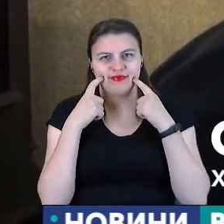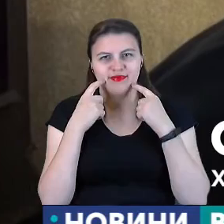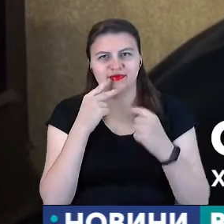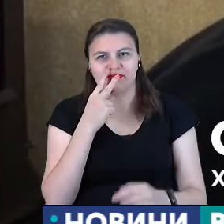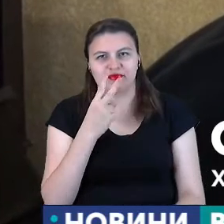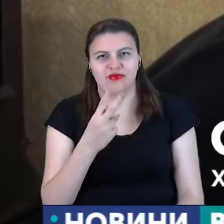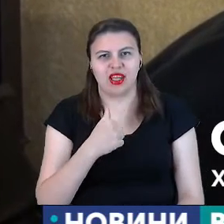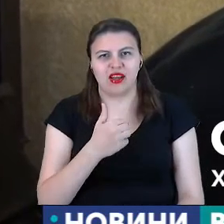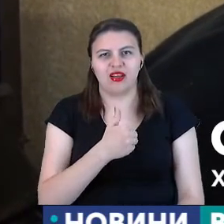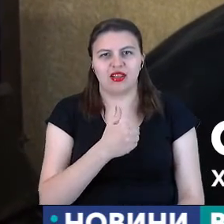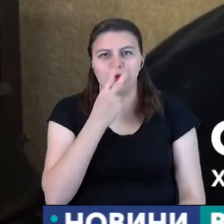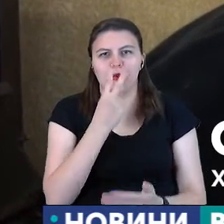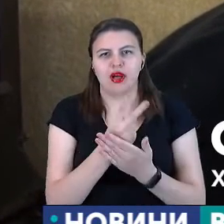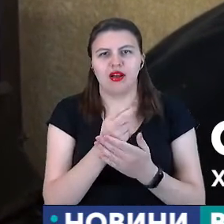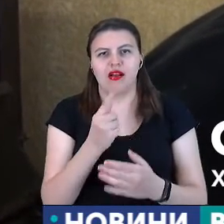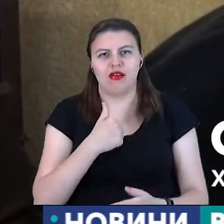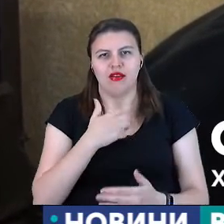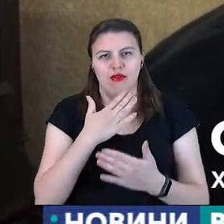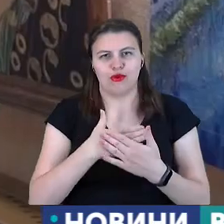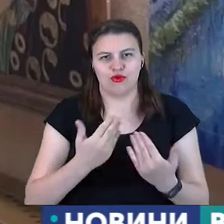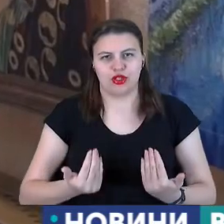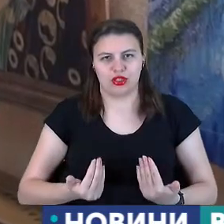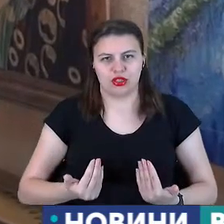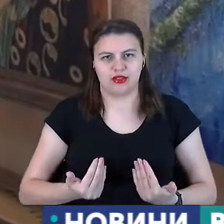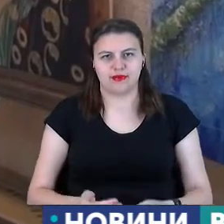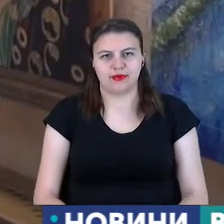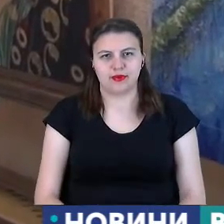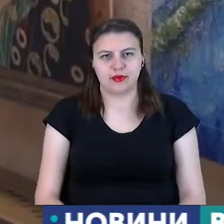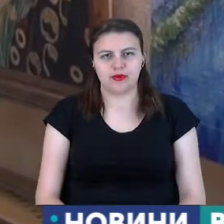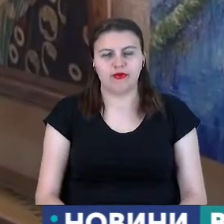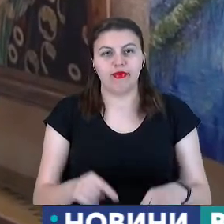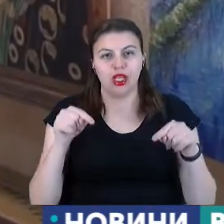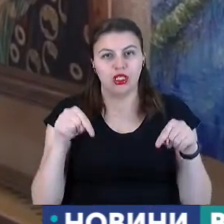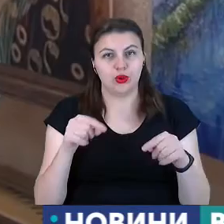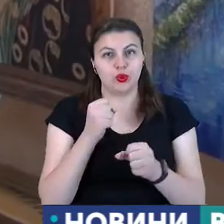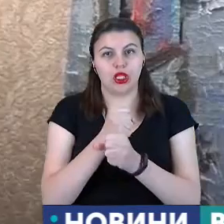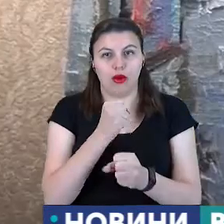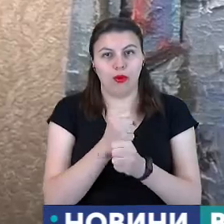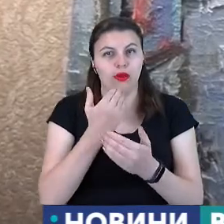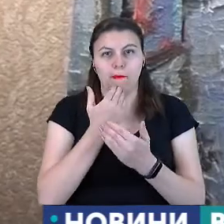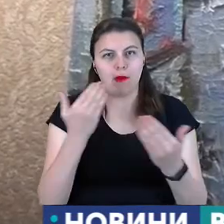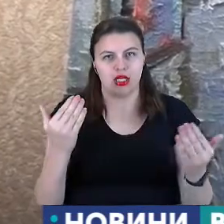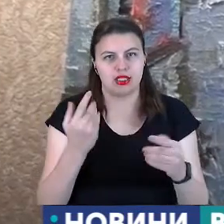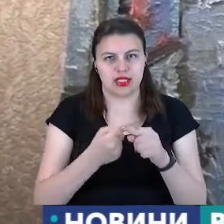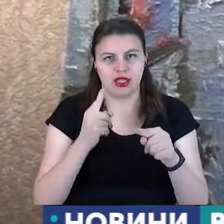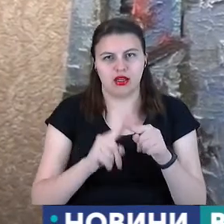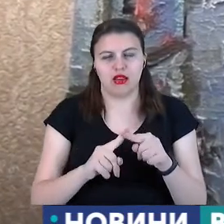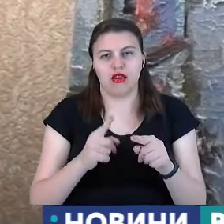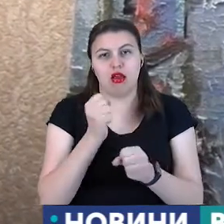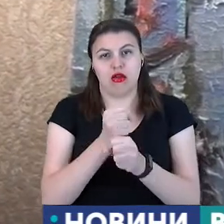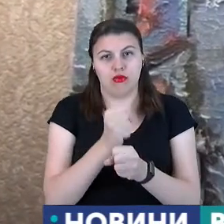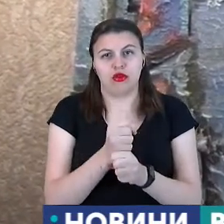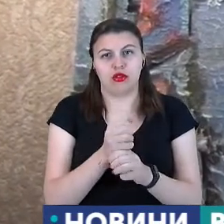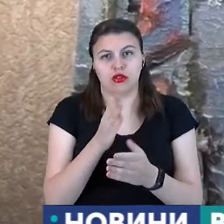люблю життя. От, тут роботи представлені останні. Роботи є і